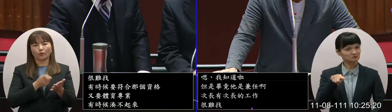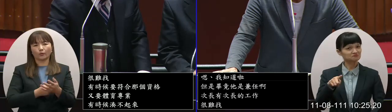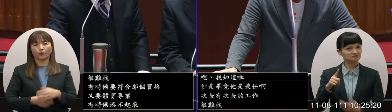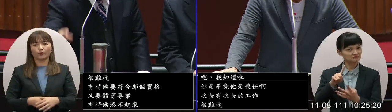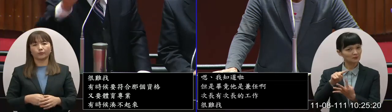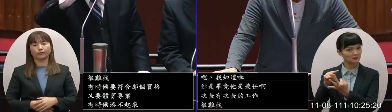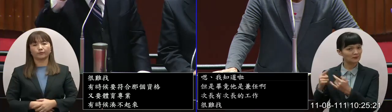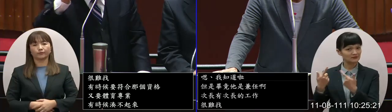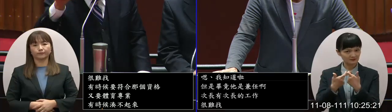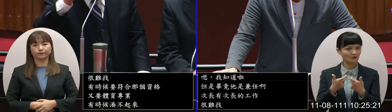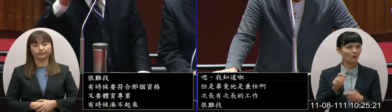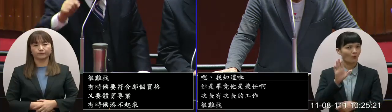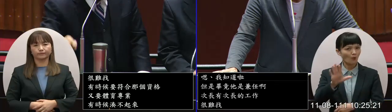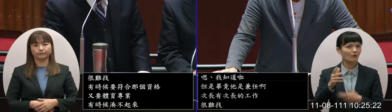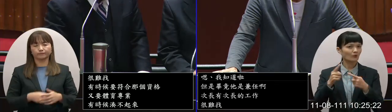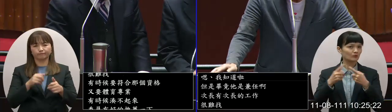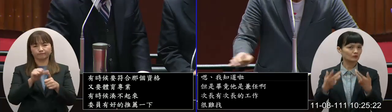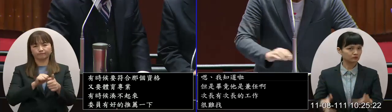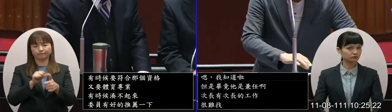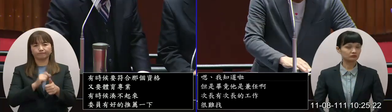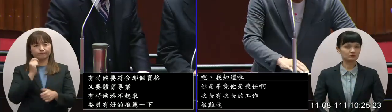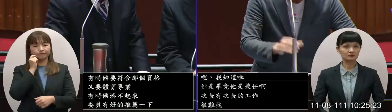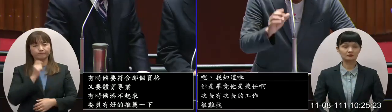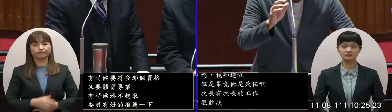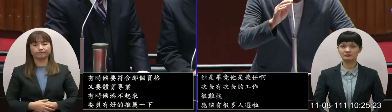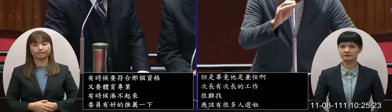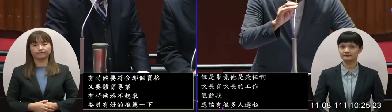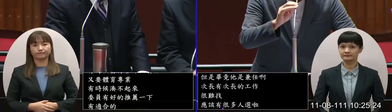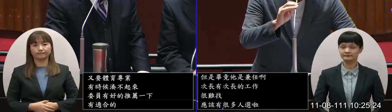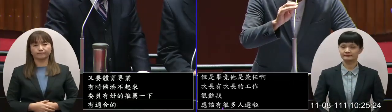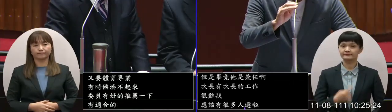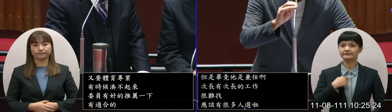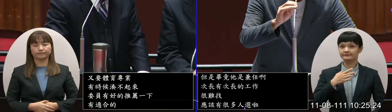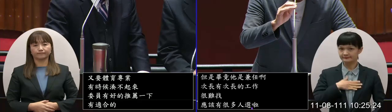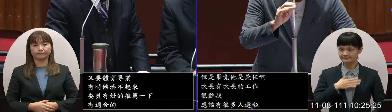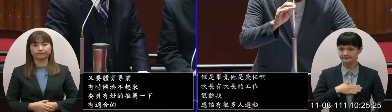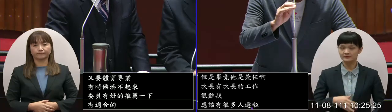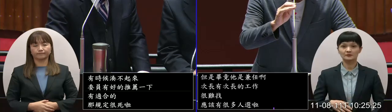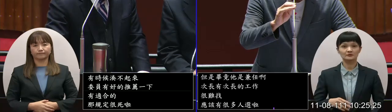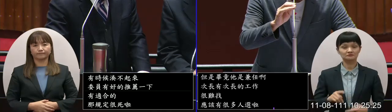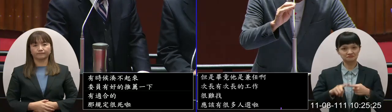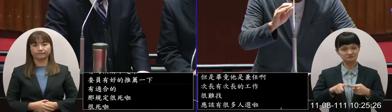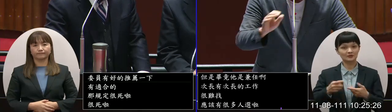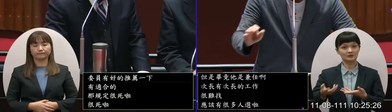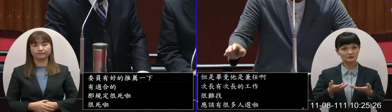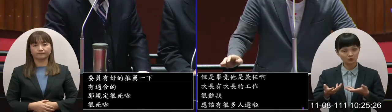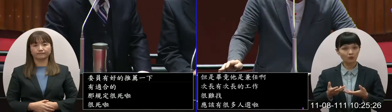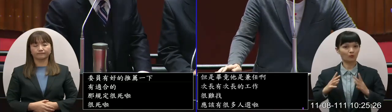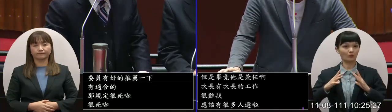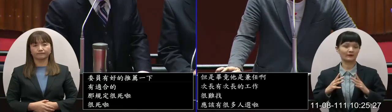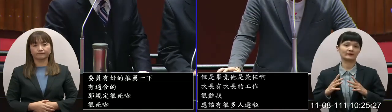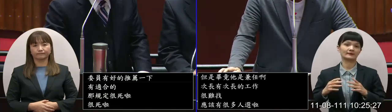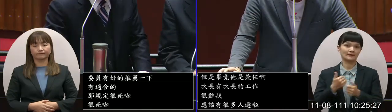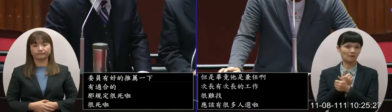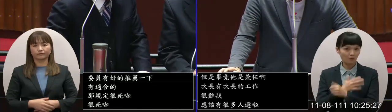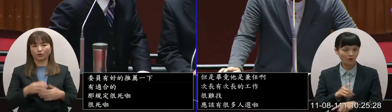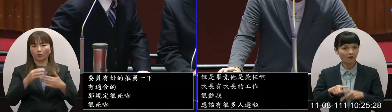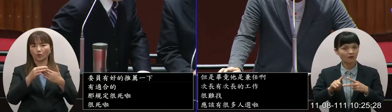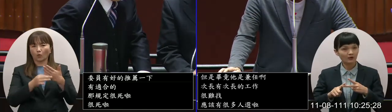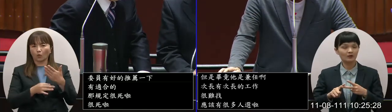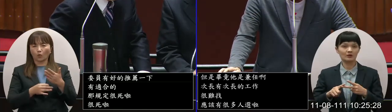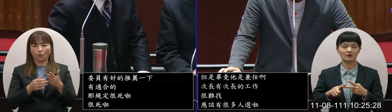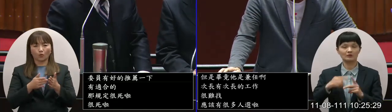啦，很死啦。 我知道他是要这个有事务官经验啊，实事职等。 哦，任用资格